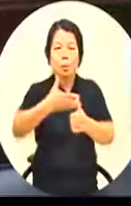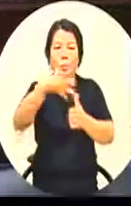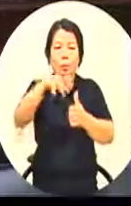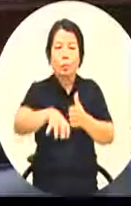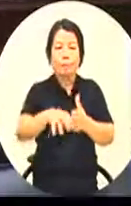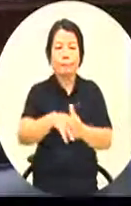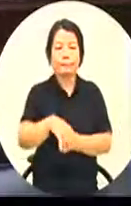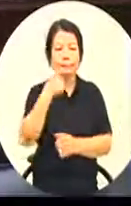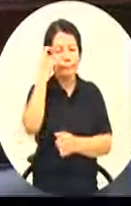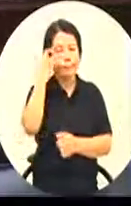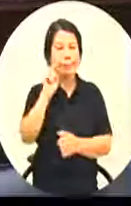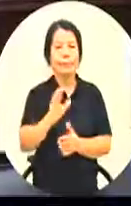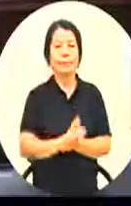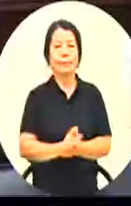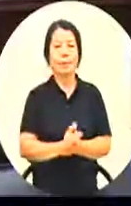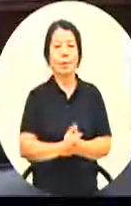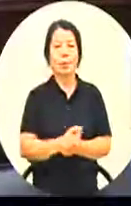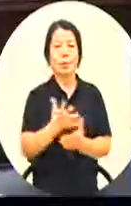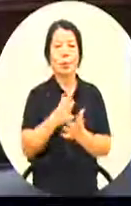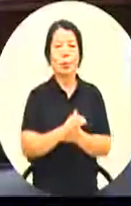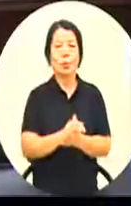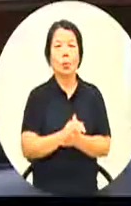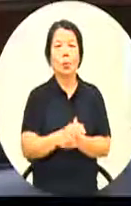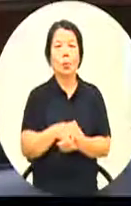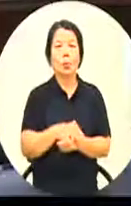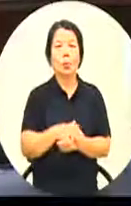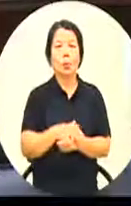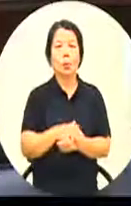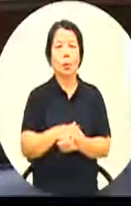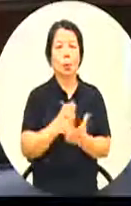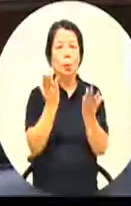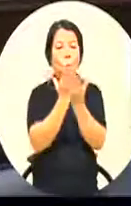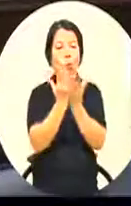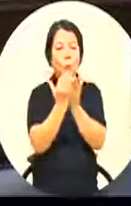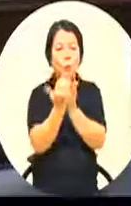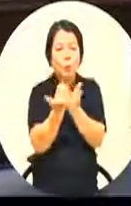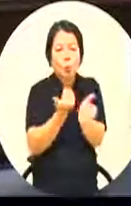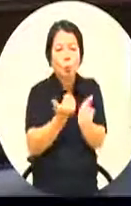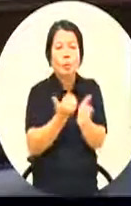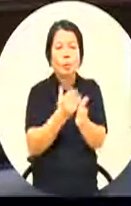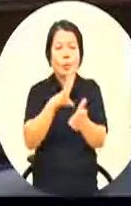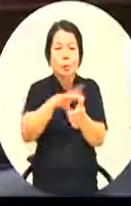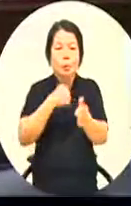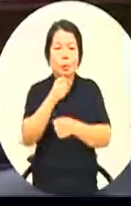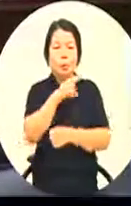说，在学龄前学英文，并没有一个